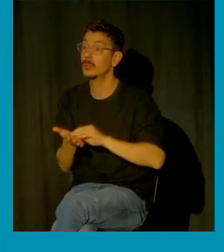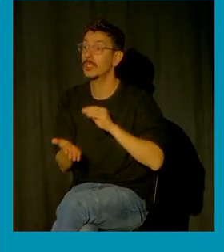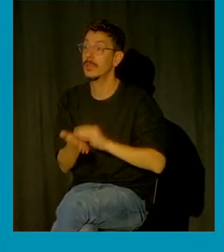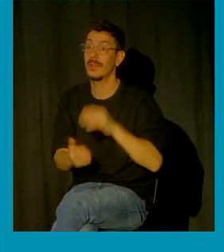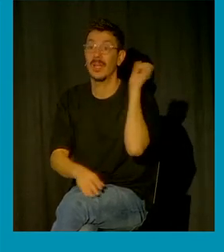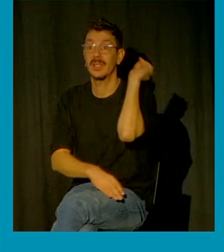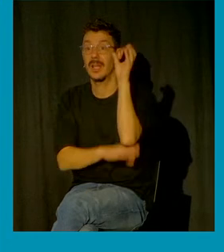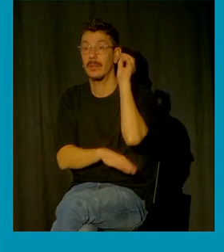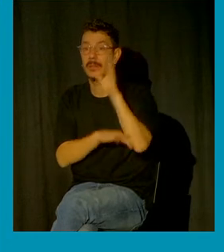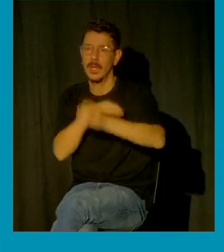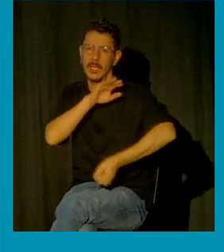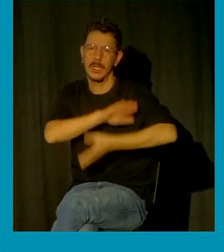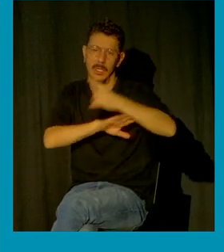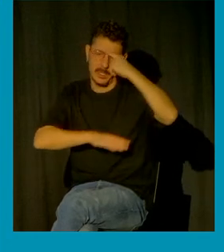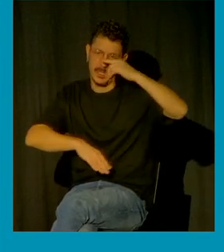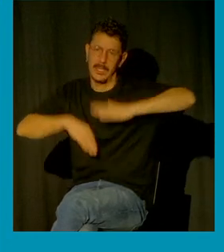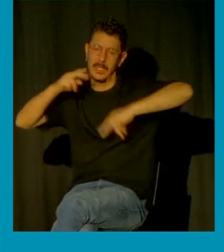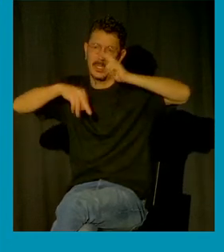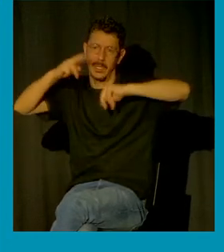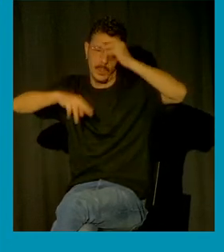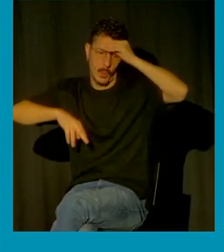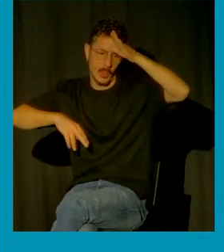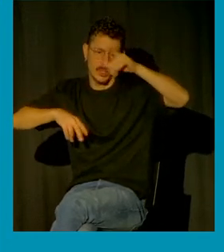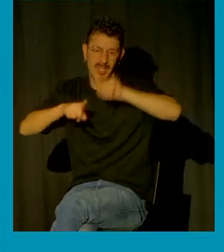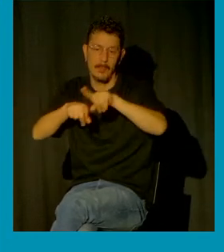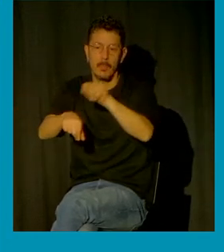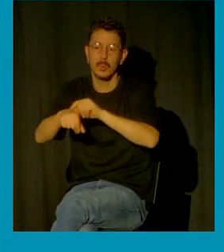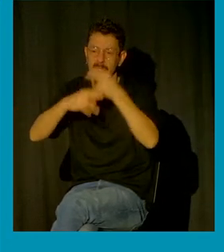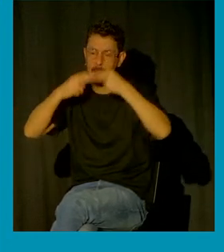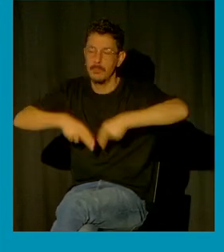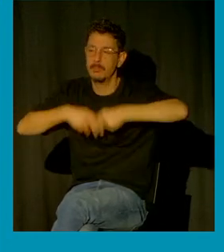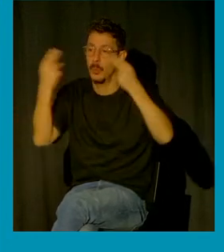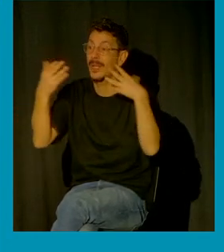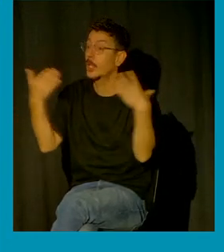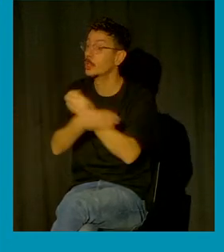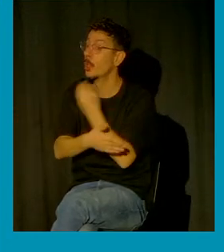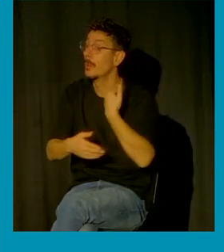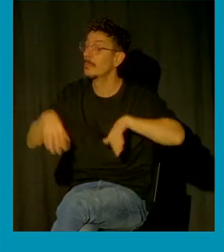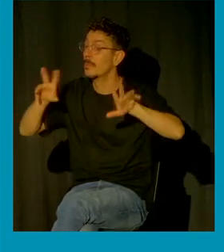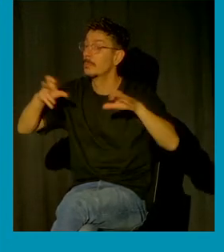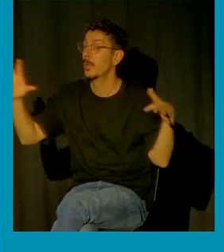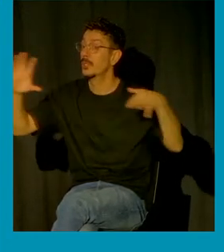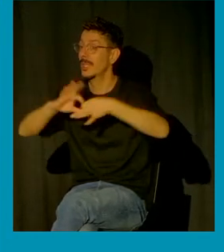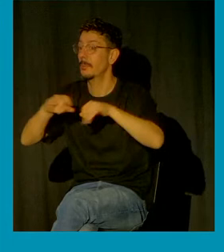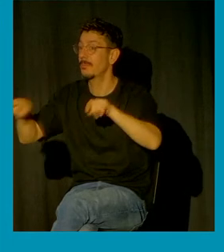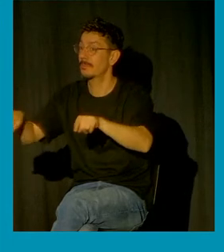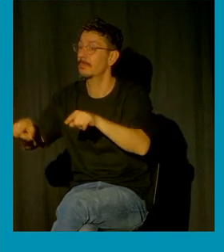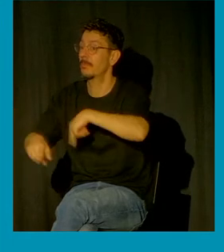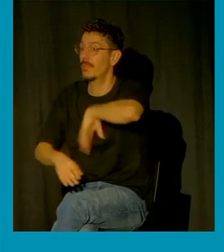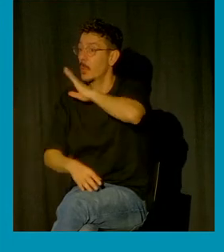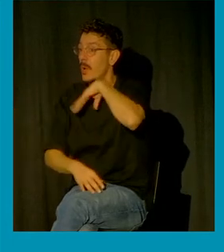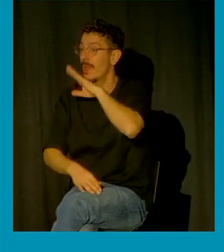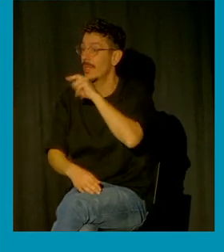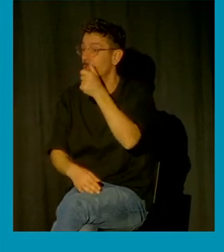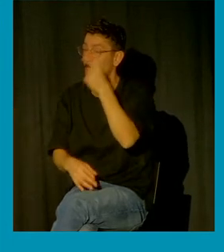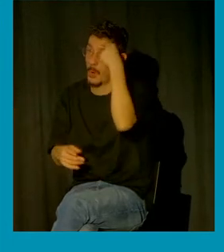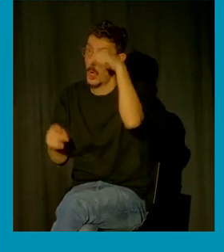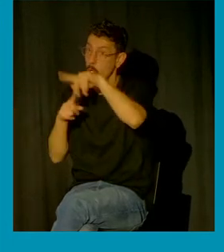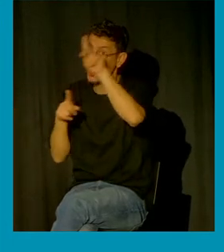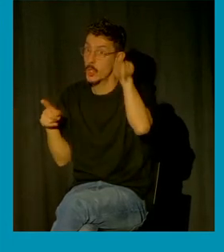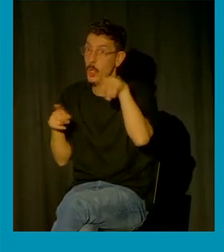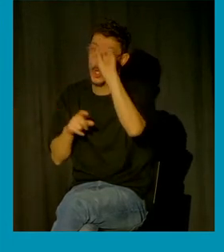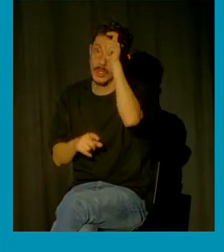creació de coneixement de la política pública de tenir en compte tota aquesta dimensió de les violències i de fet aquestes violències